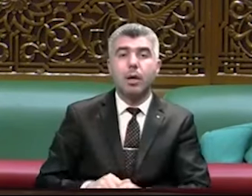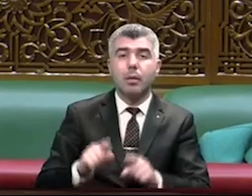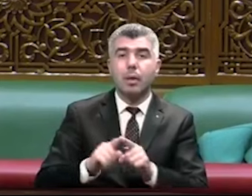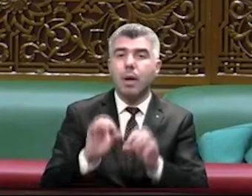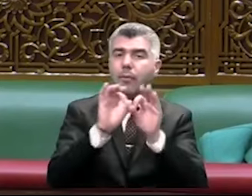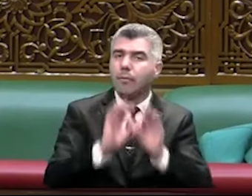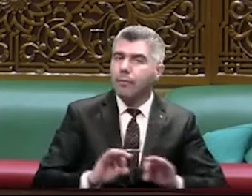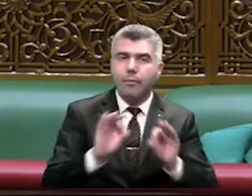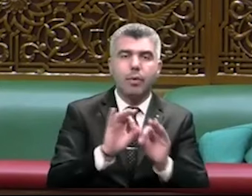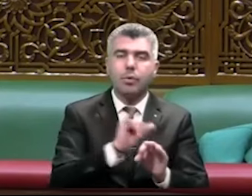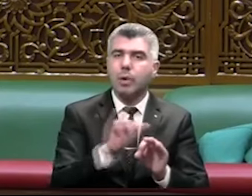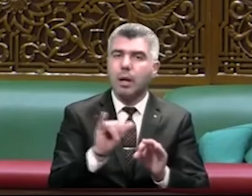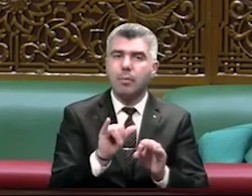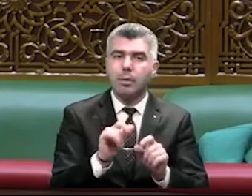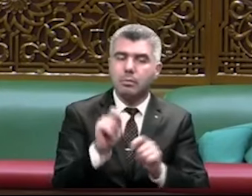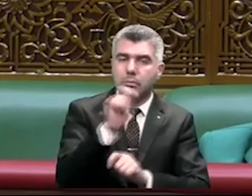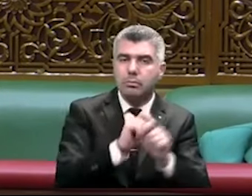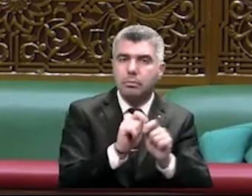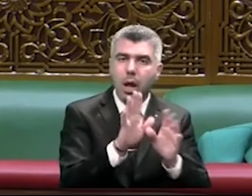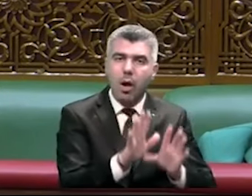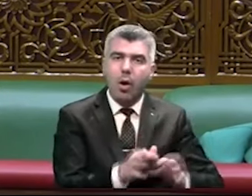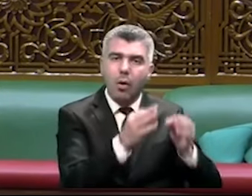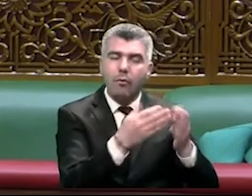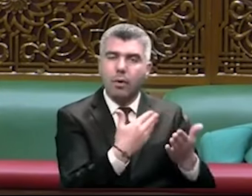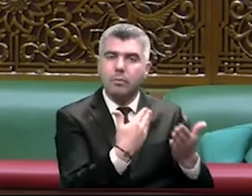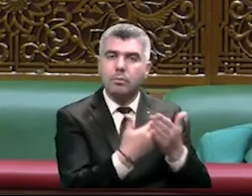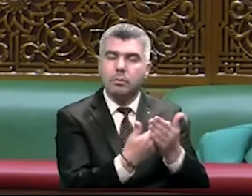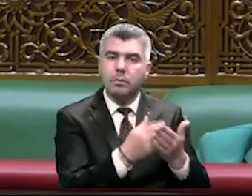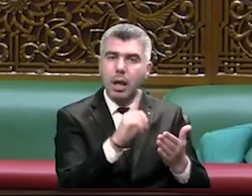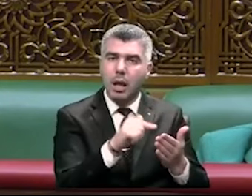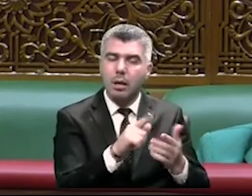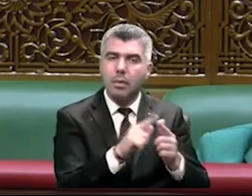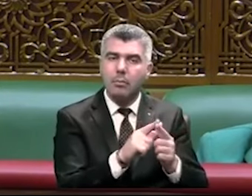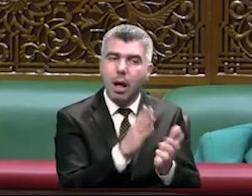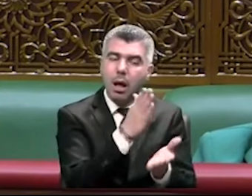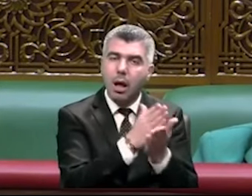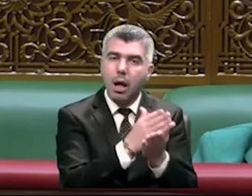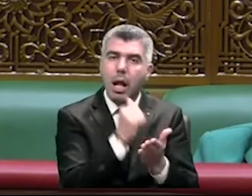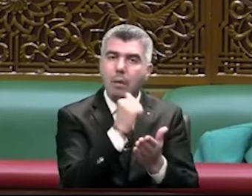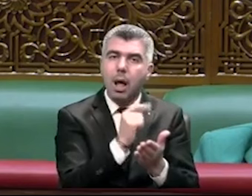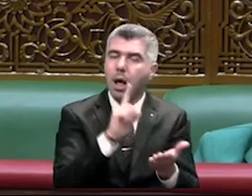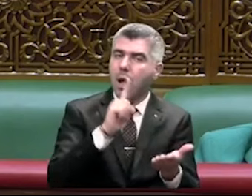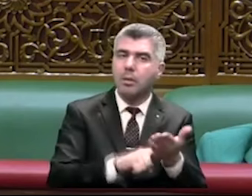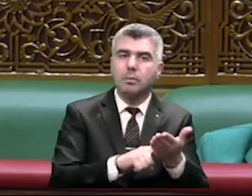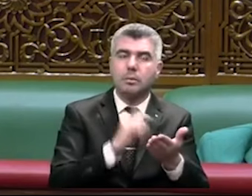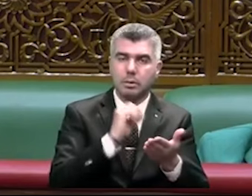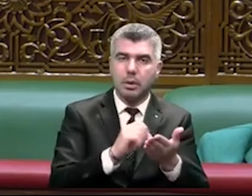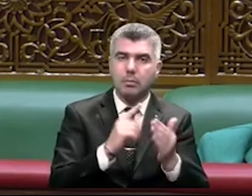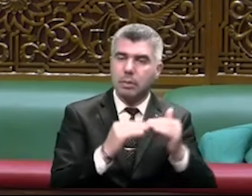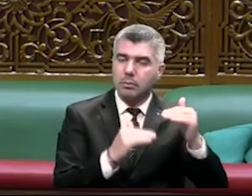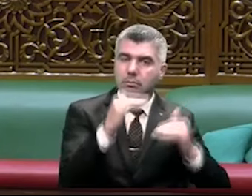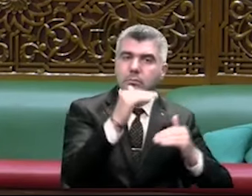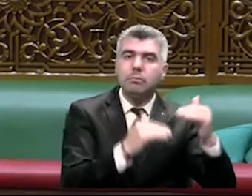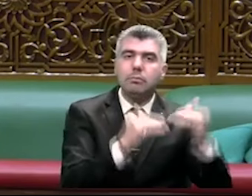الفنيه الضروريه لنجد انفسنا من جهه اخرى امام مس بالحق في جوده المياه مما يعمق الفوارق